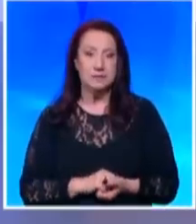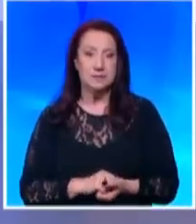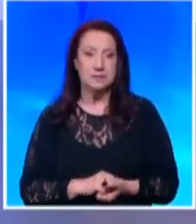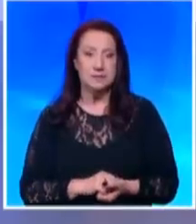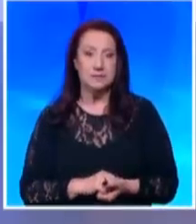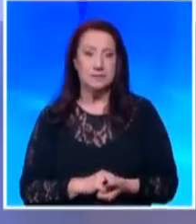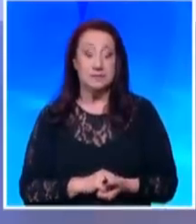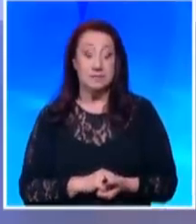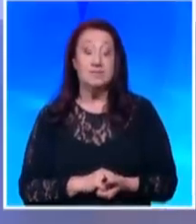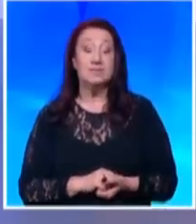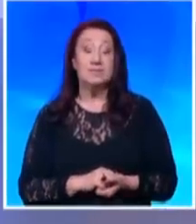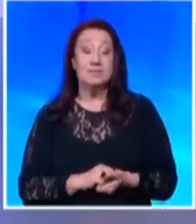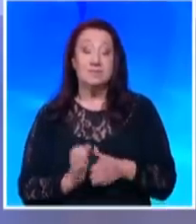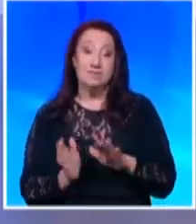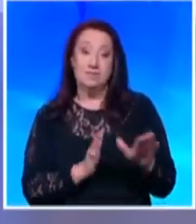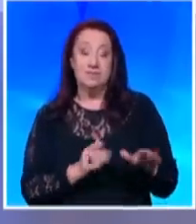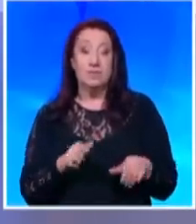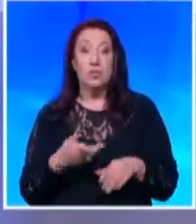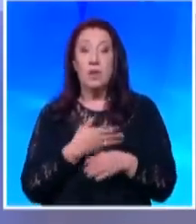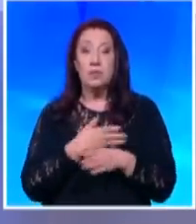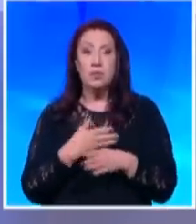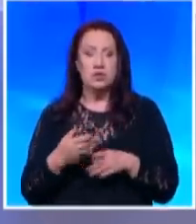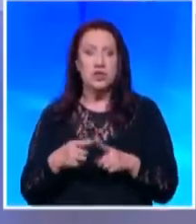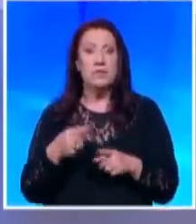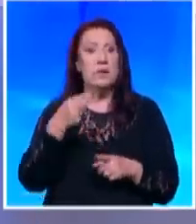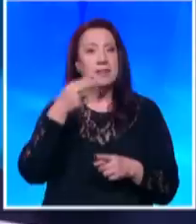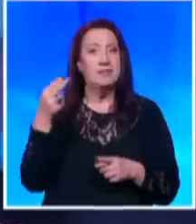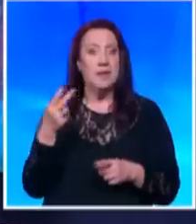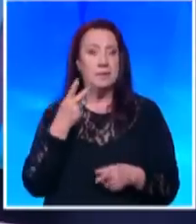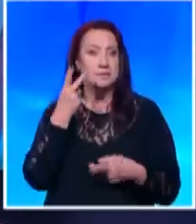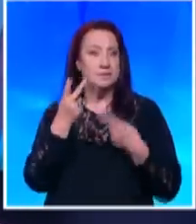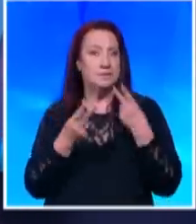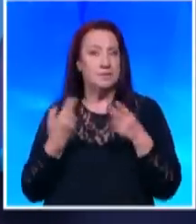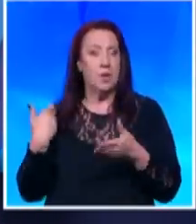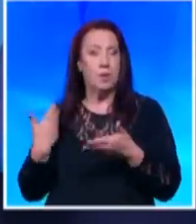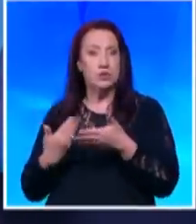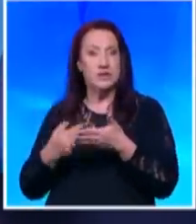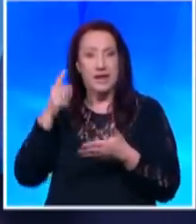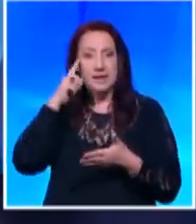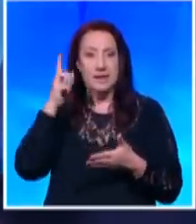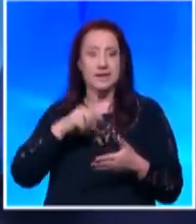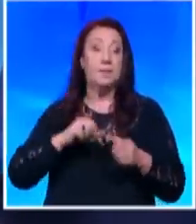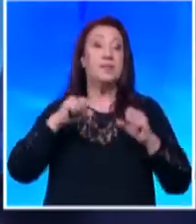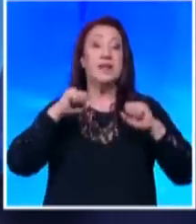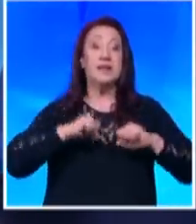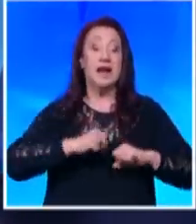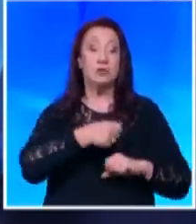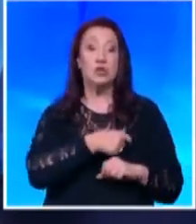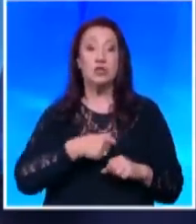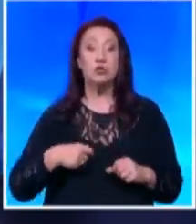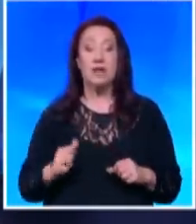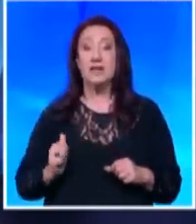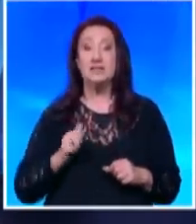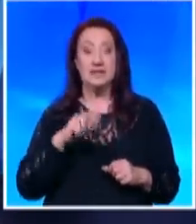Да, продължаваме с казус, който следим през последните дни. Директорът на Националната следствена служба обмисля дали да не предложи на